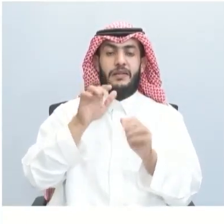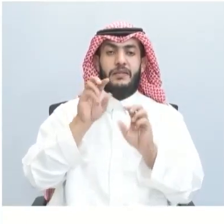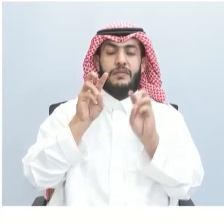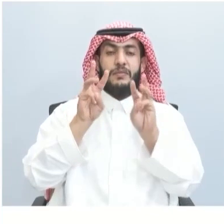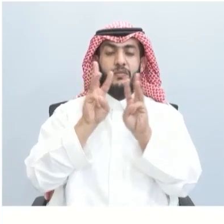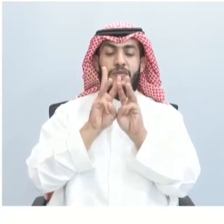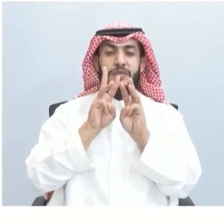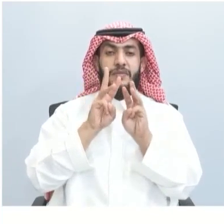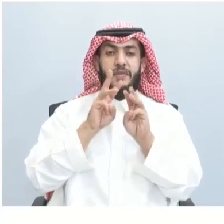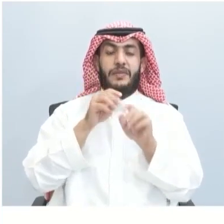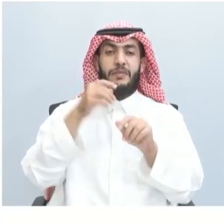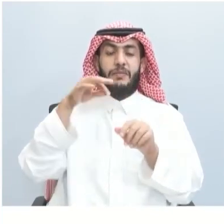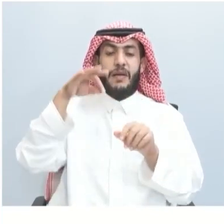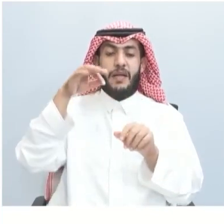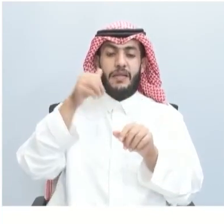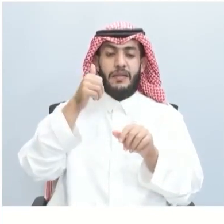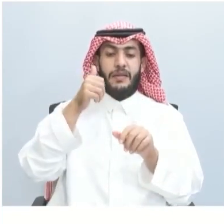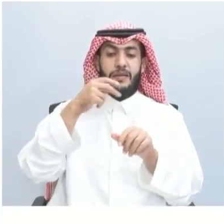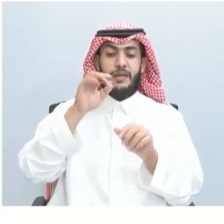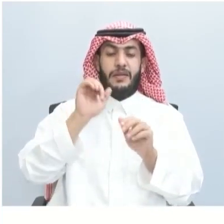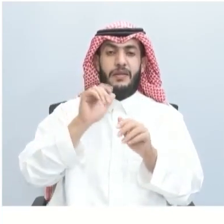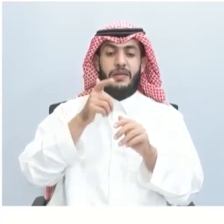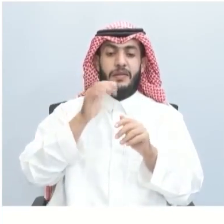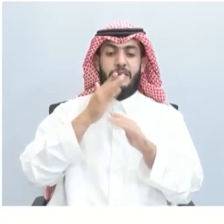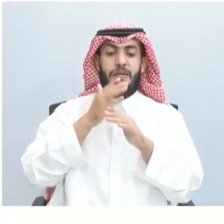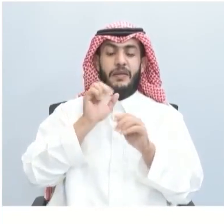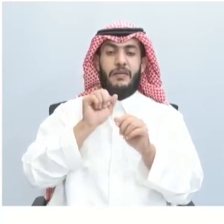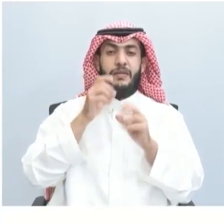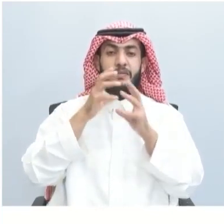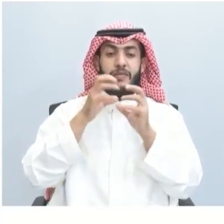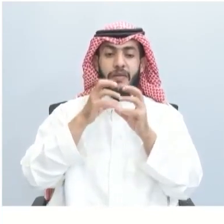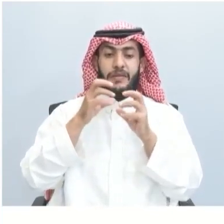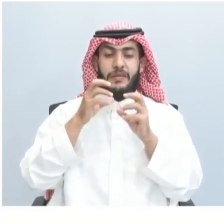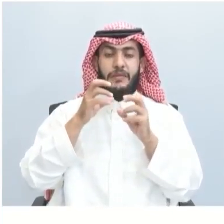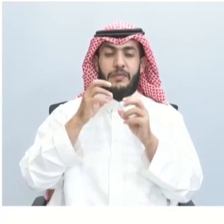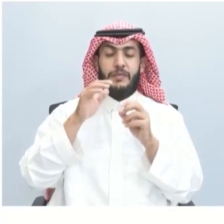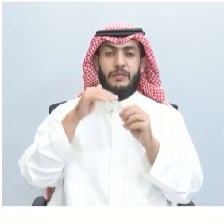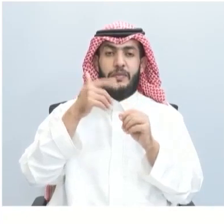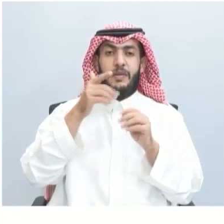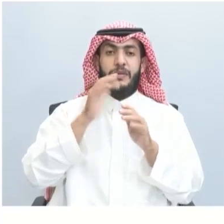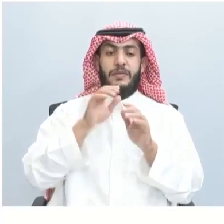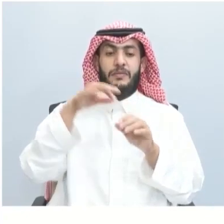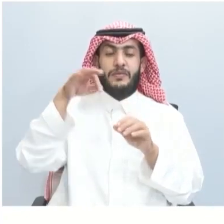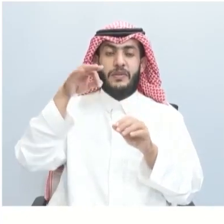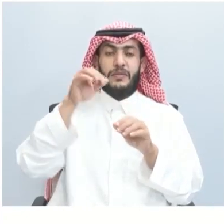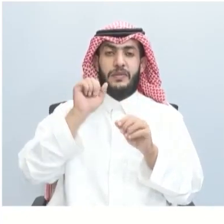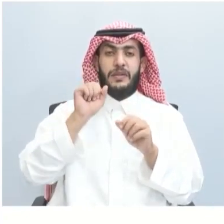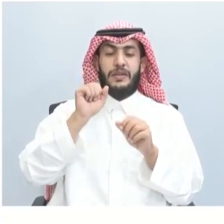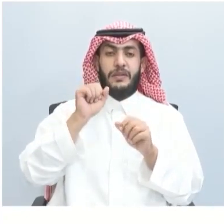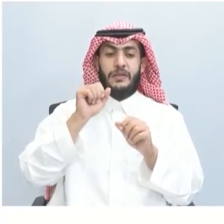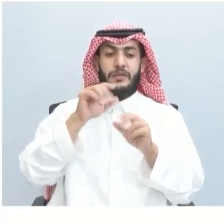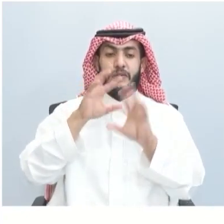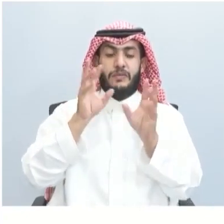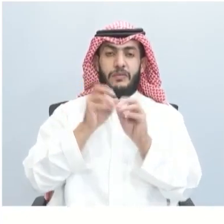متصفحك يتم ارسال الصفحه الى مستعرض الخاص بك مفككه تاركا المتصفح يعمل على تحميل